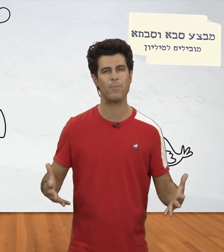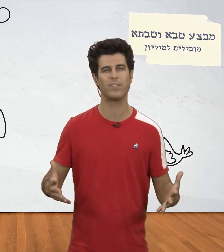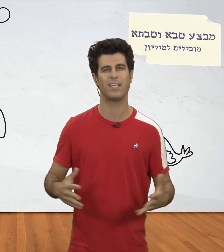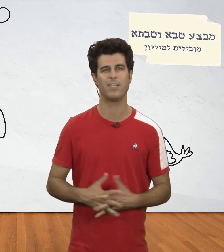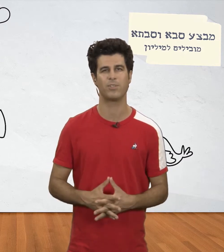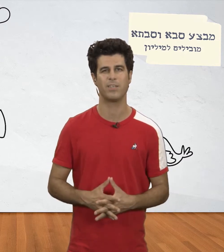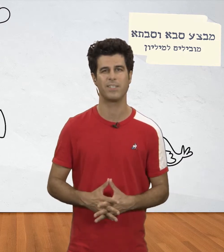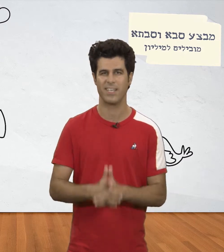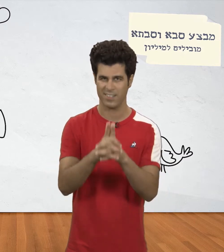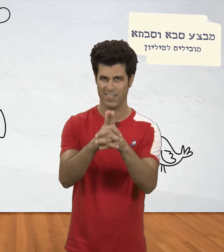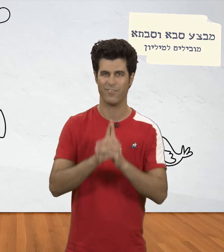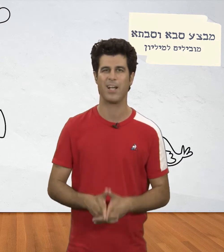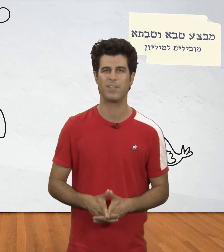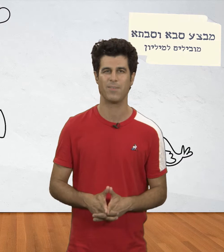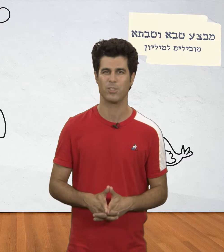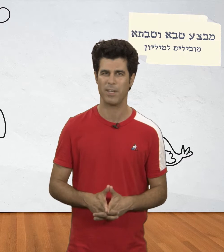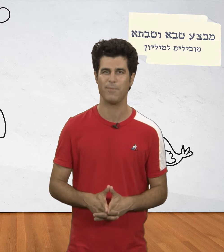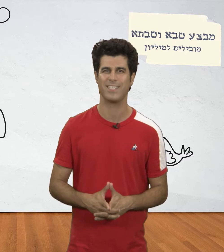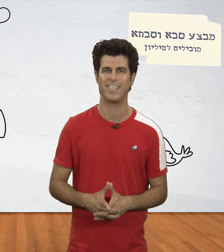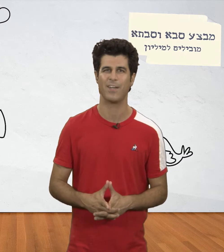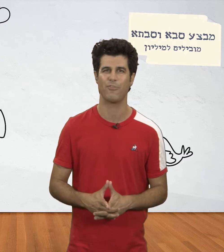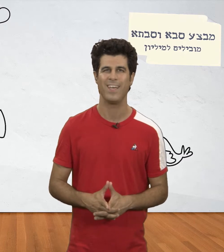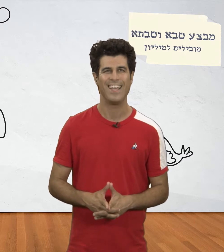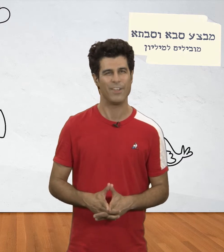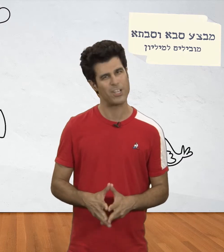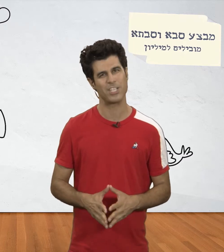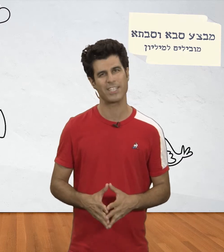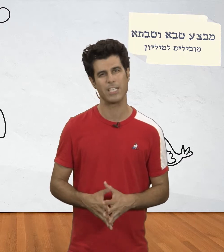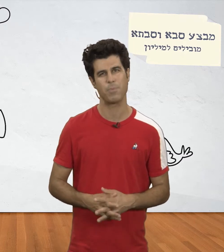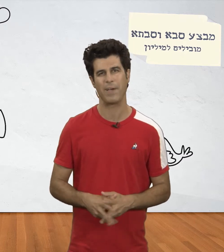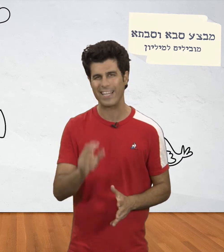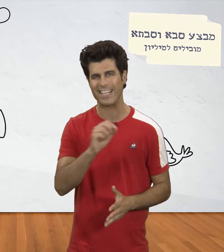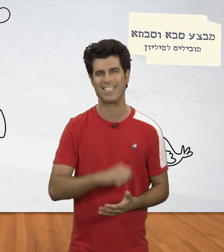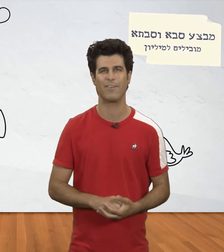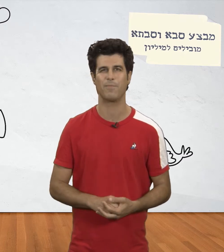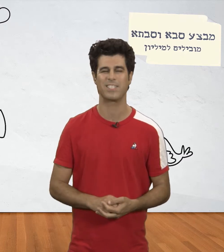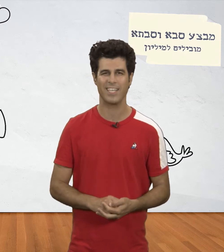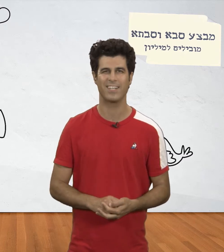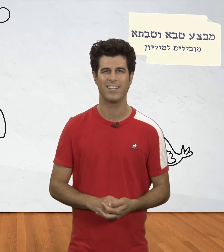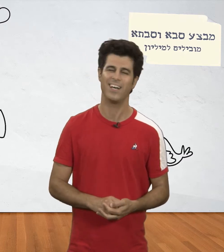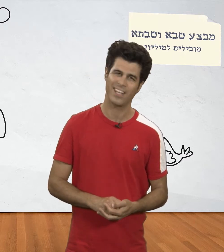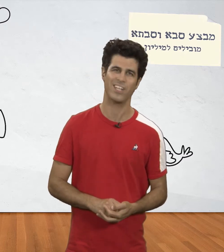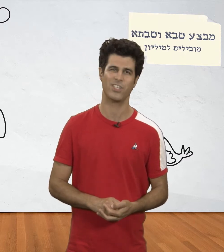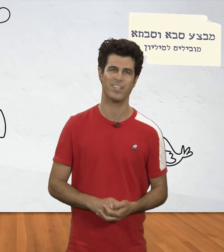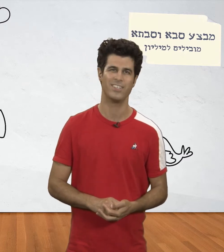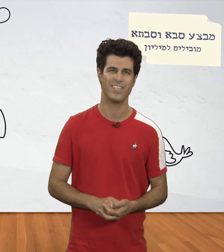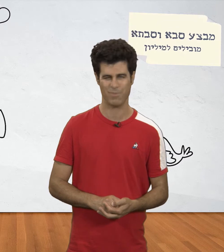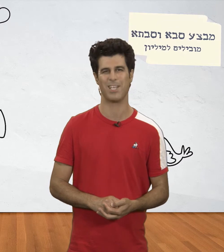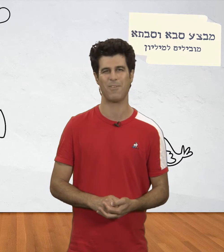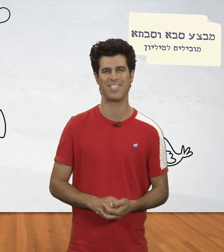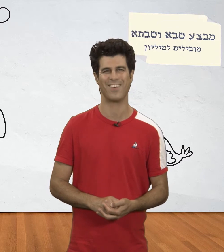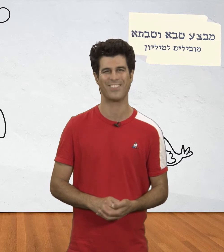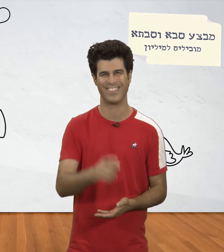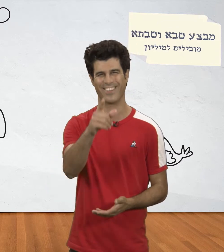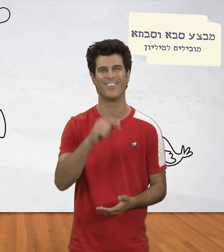הרבה מאוד ילדים עושים את זה, וגם אתם מוזמנים להצטרף. לפני שנתחיל לצפה בקטע קצר ומצחיק, על הקשר עם